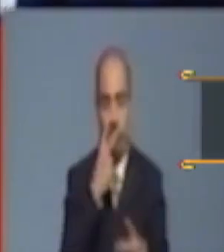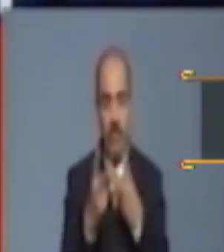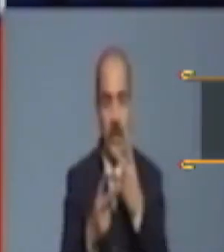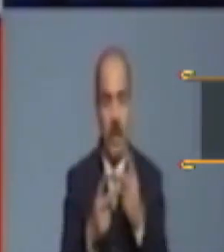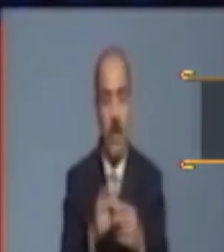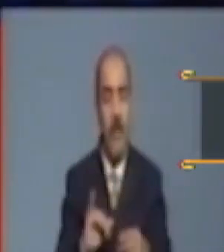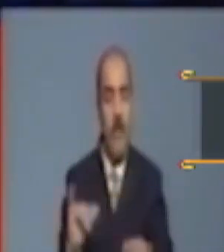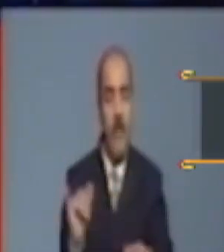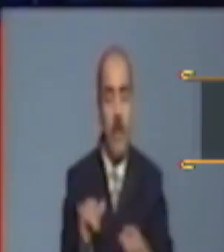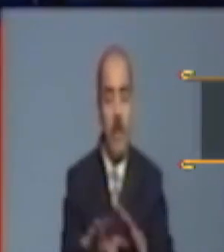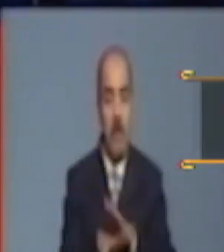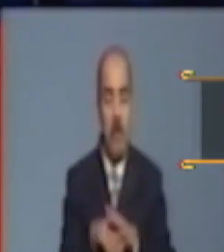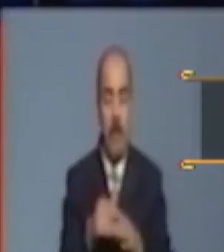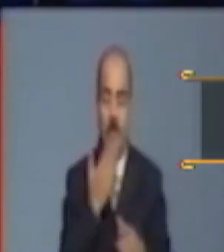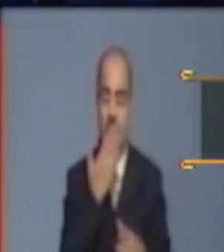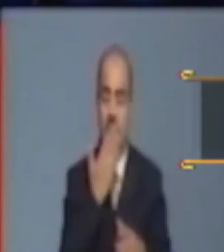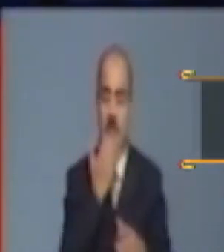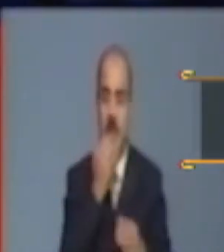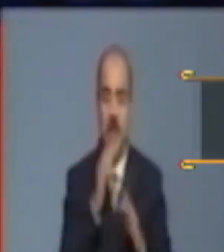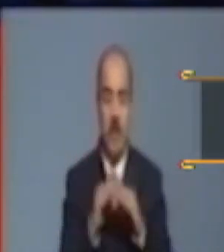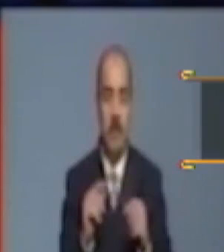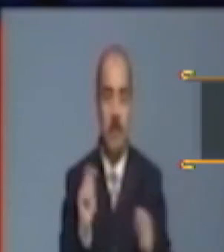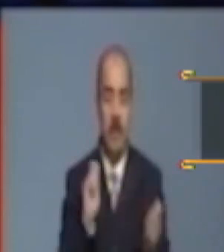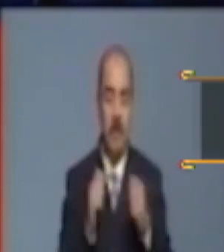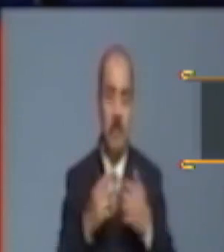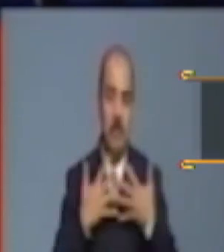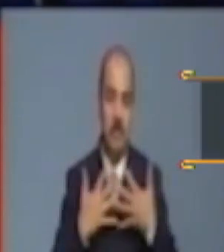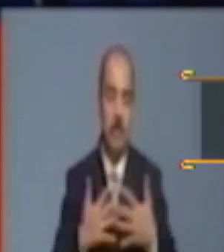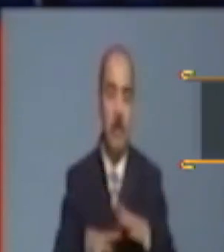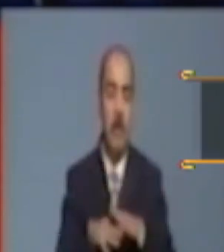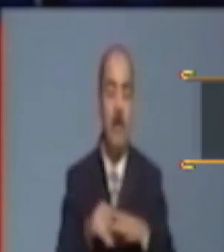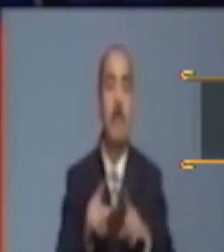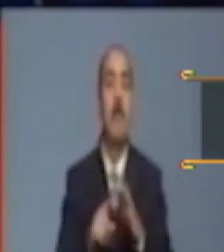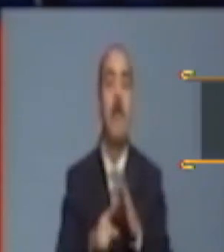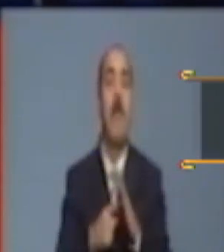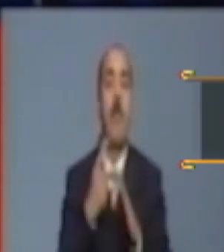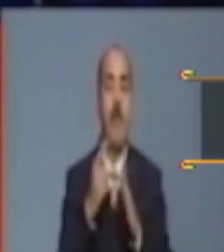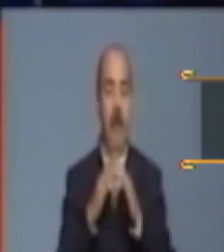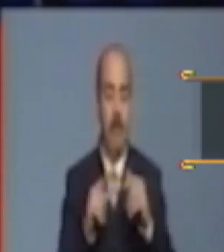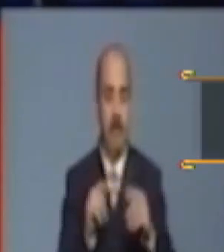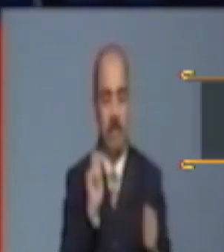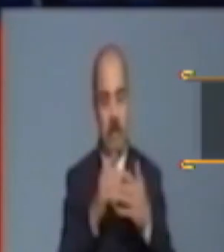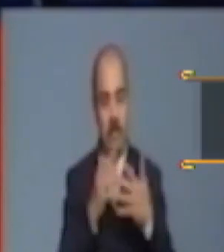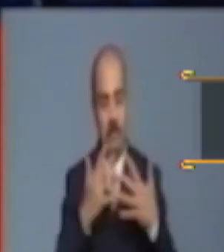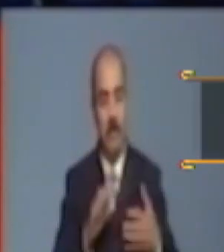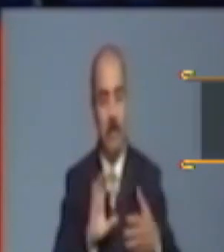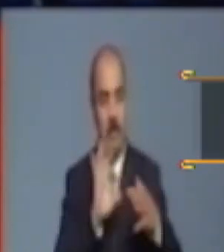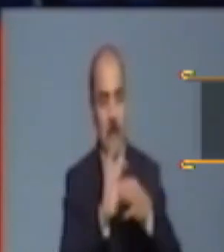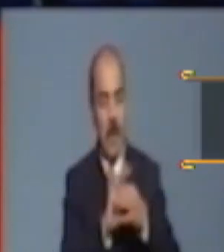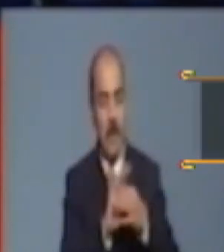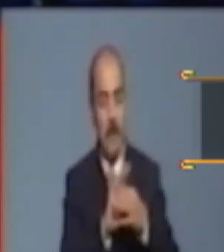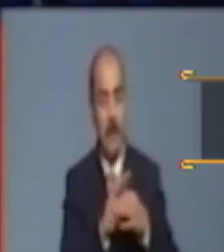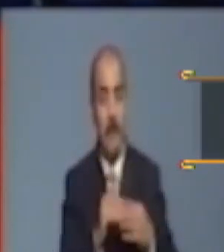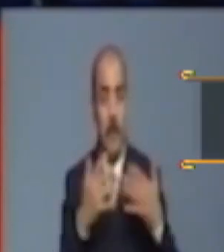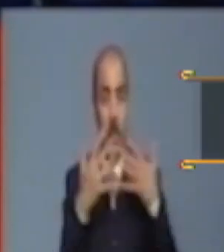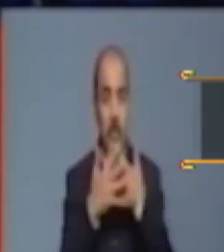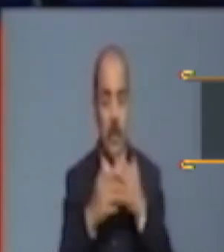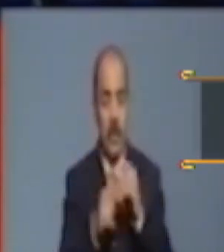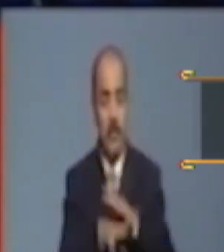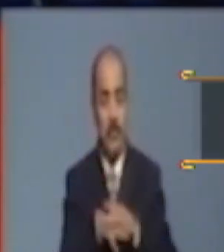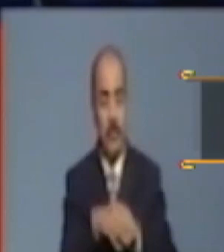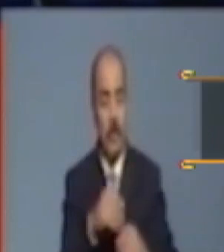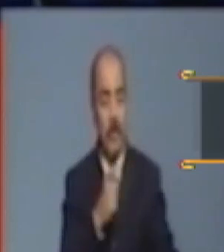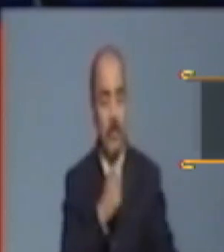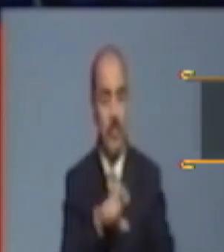أهم منتجاتنا الحمد لله اللي قدرنا ننتجها لأول مرة على مستوى مصر بالتعاون مع أكبر شركة لإنتاج الصلب في مصر